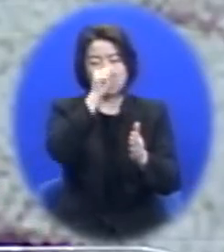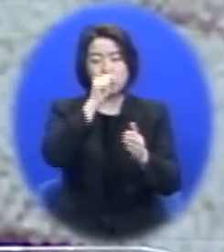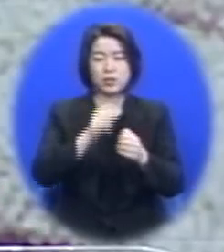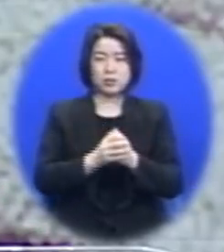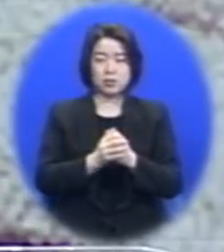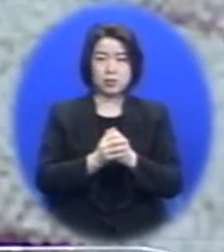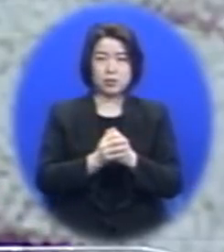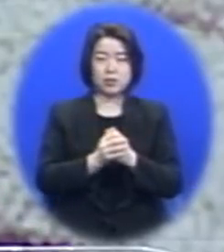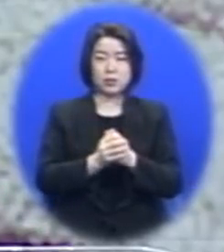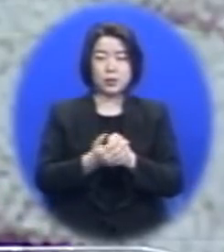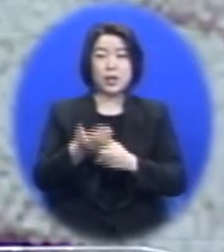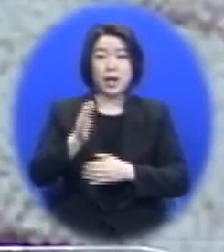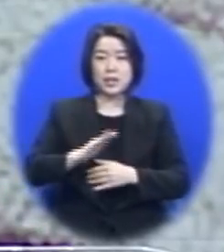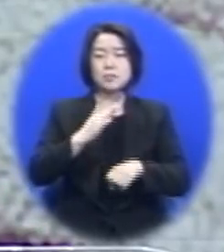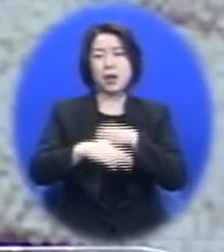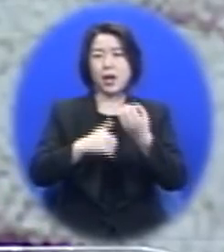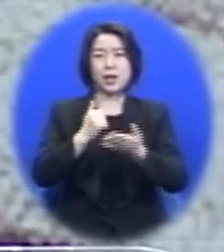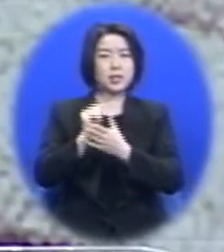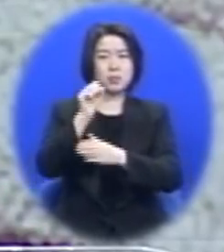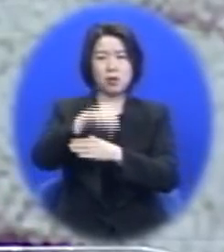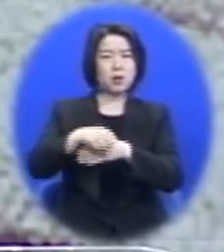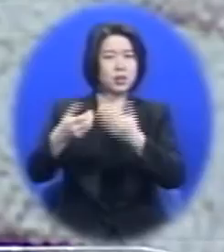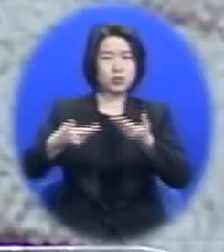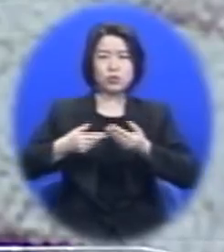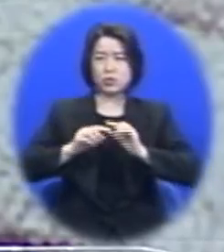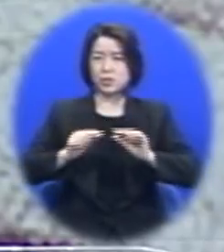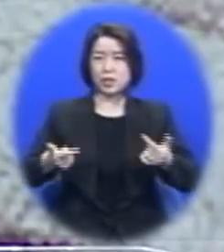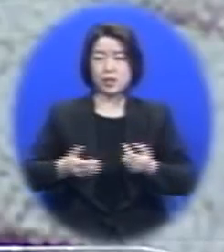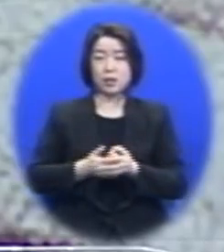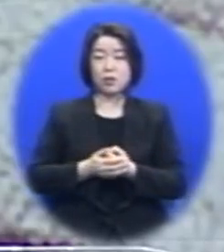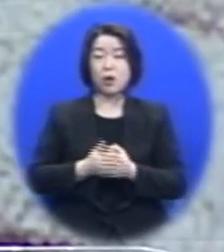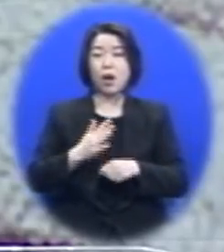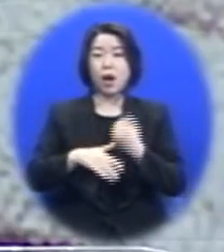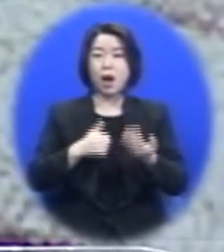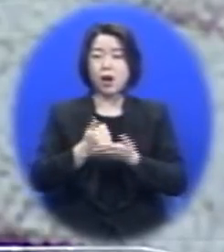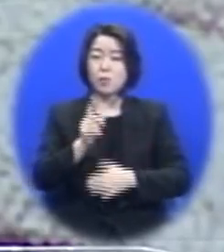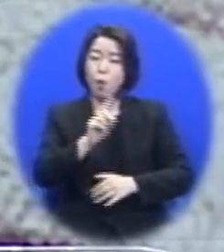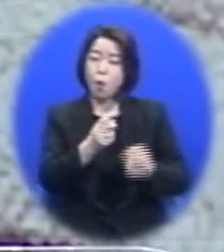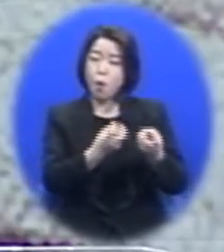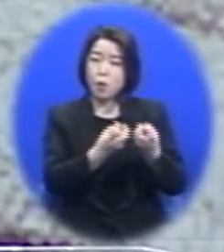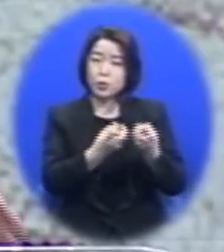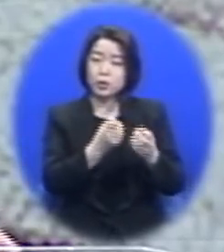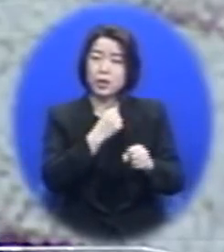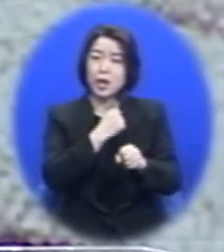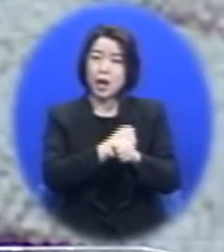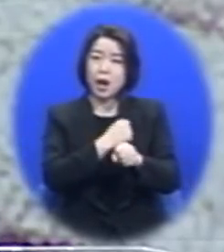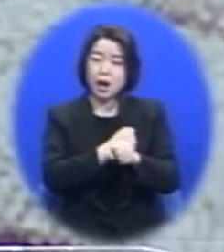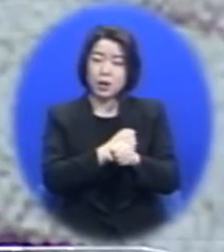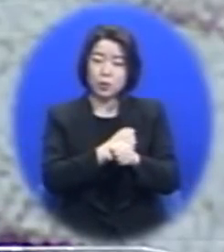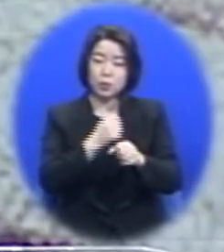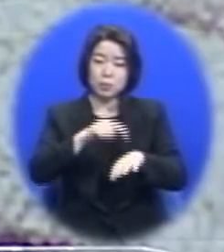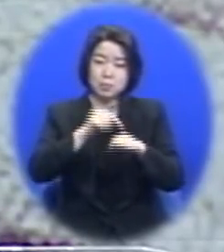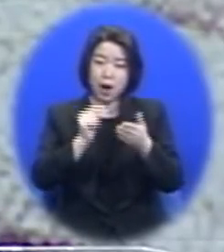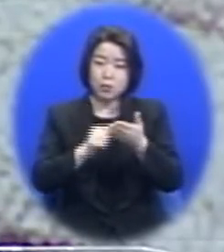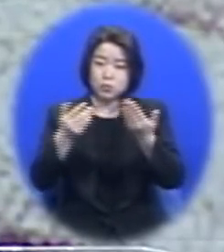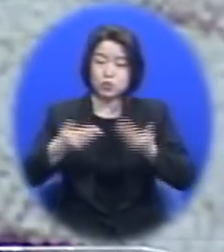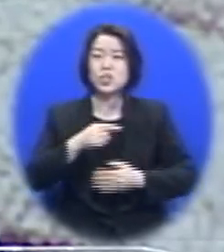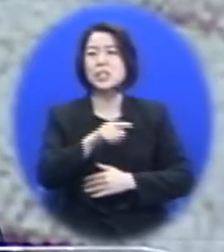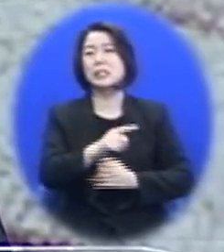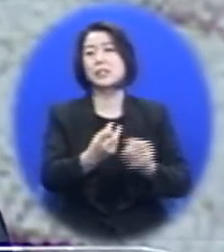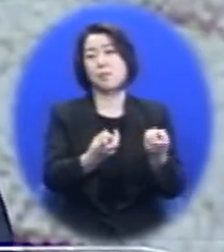하나님이 허락하지 않으시는 건 하나님이 어떻게 하라고 하는 마음을 주신 것이 그 방법인 겁니다